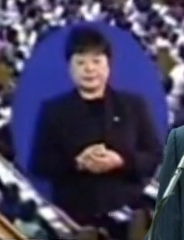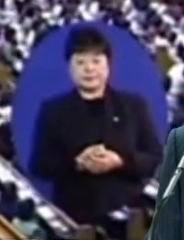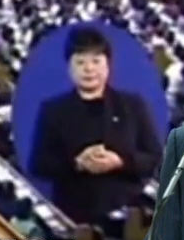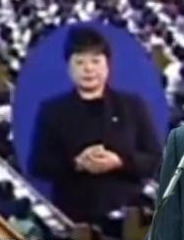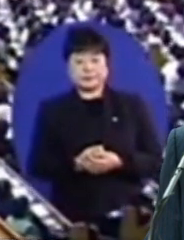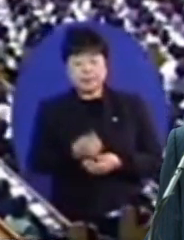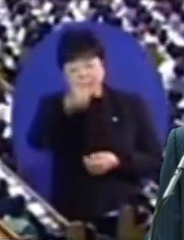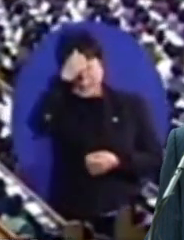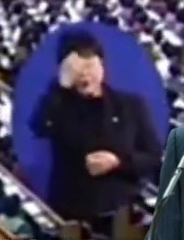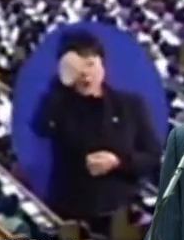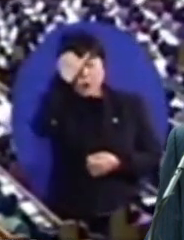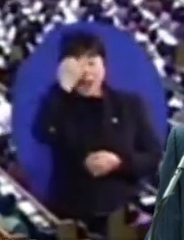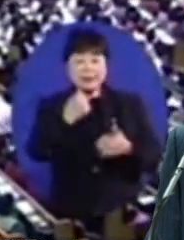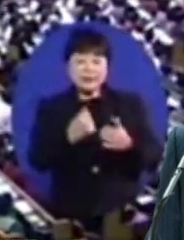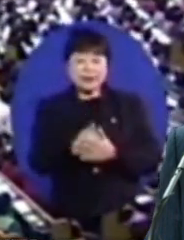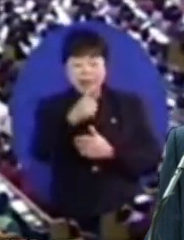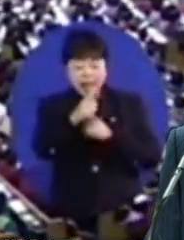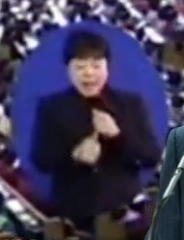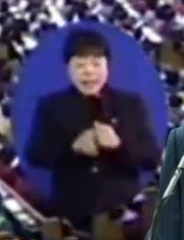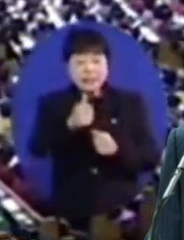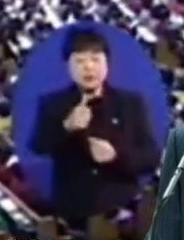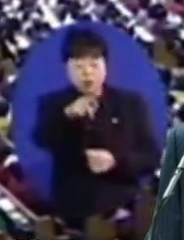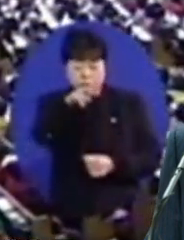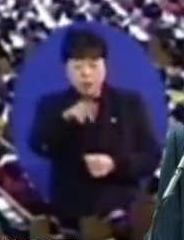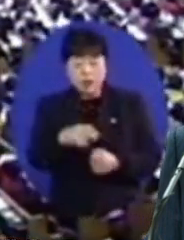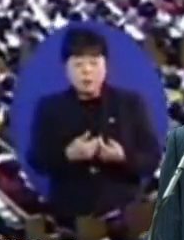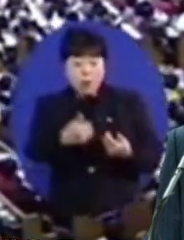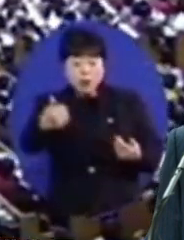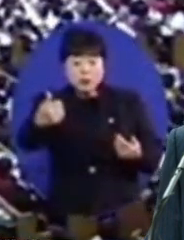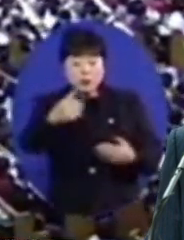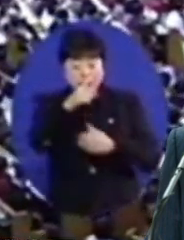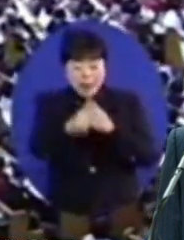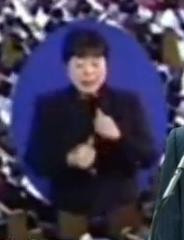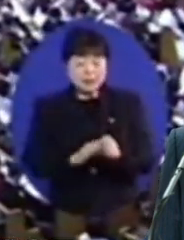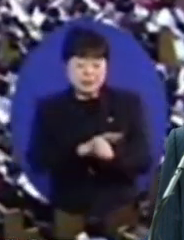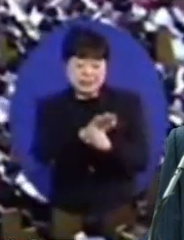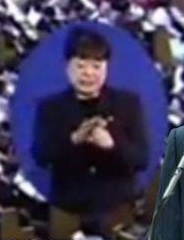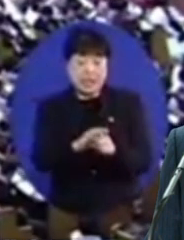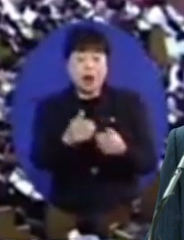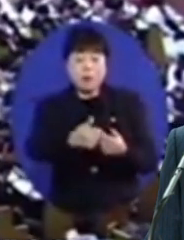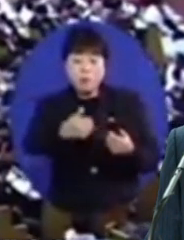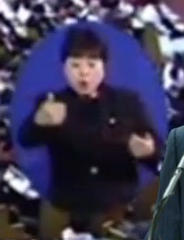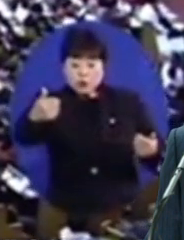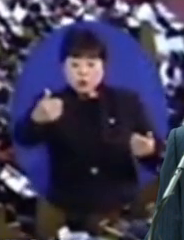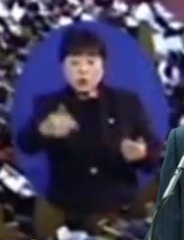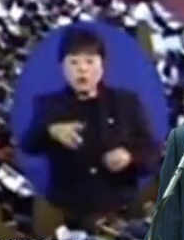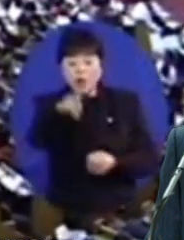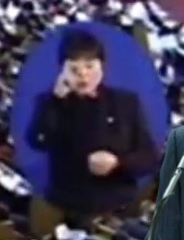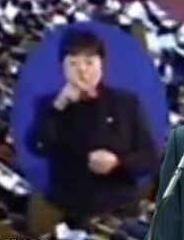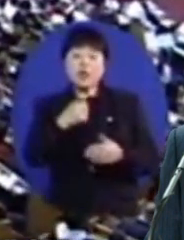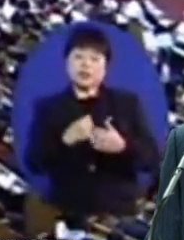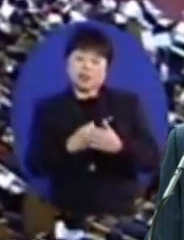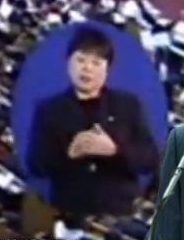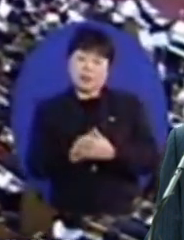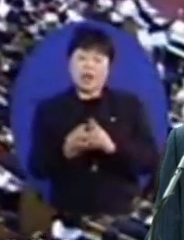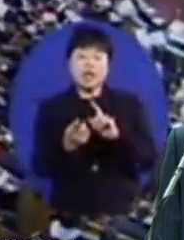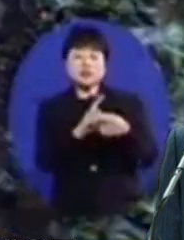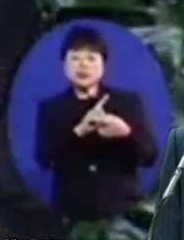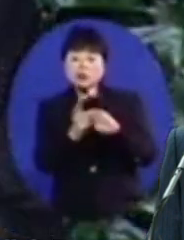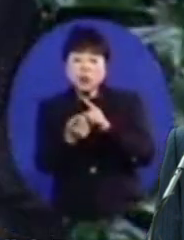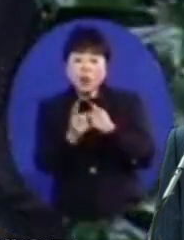아담과 하와가 하나님과 멀어지고 하나님의 사랑과 멀어지고 미워하게 되고